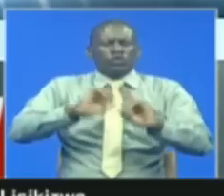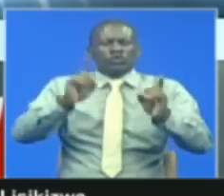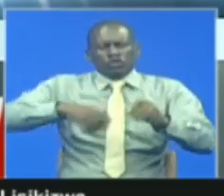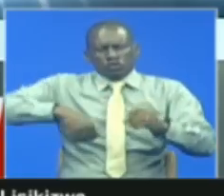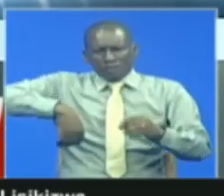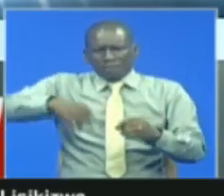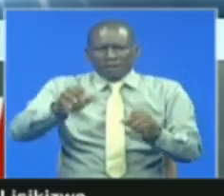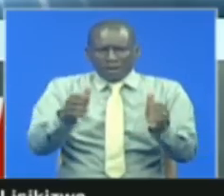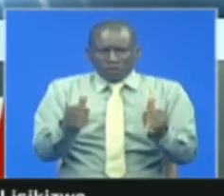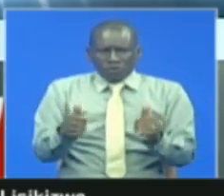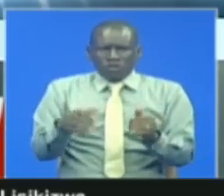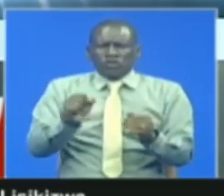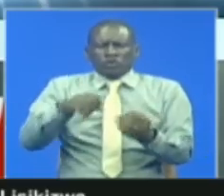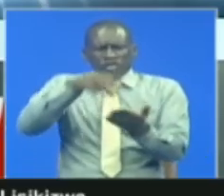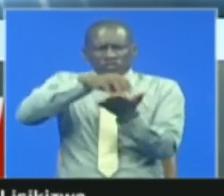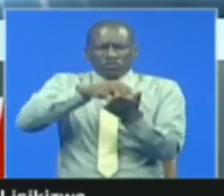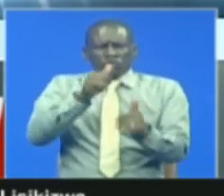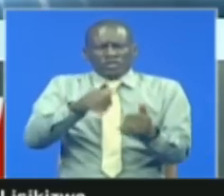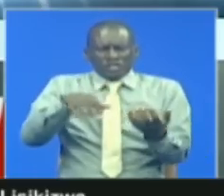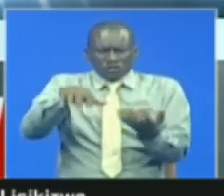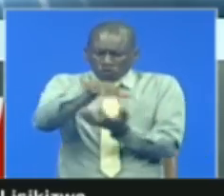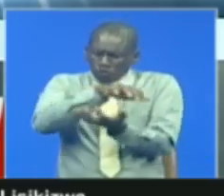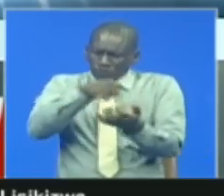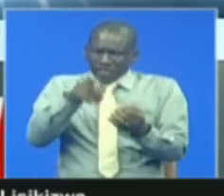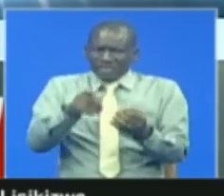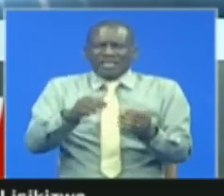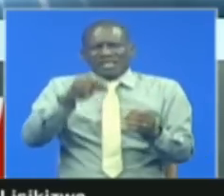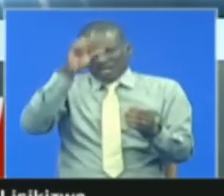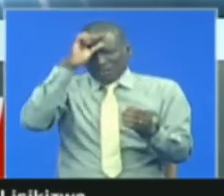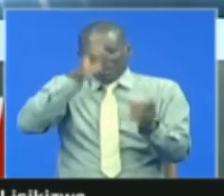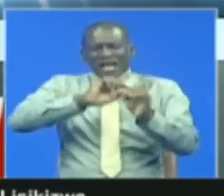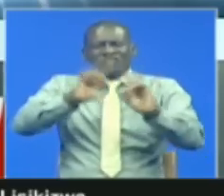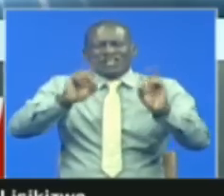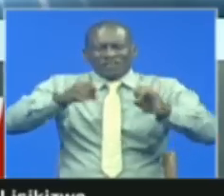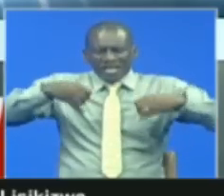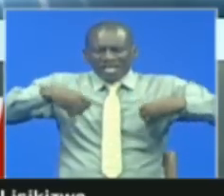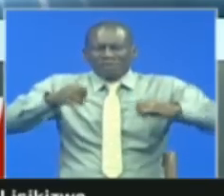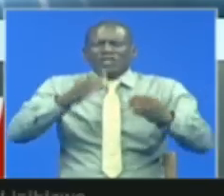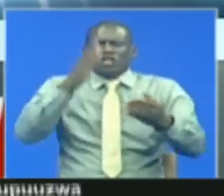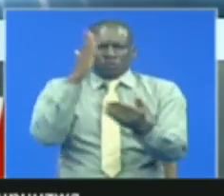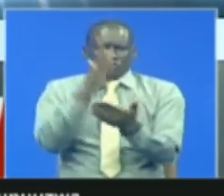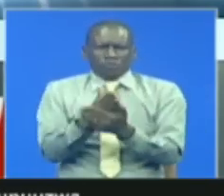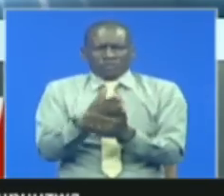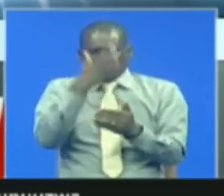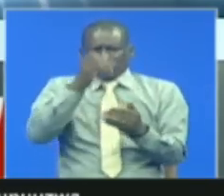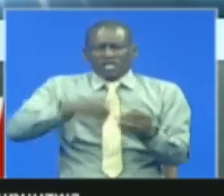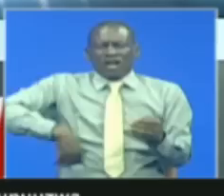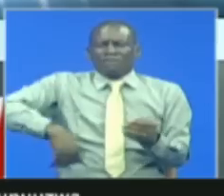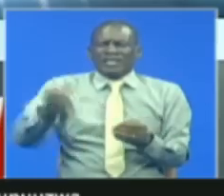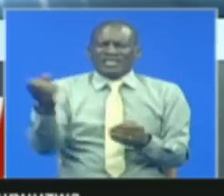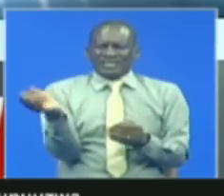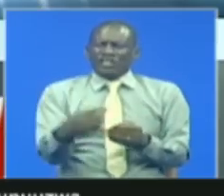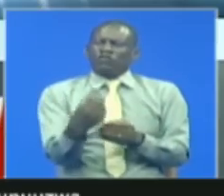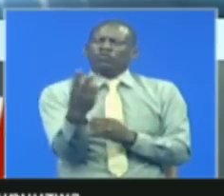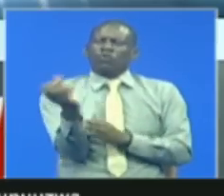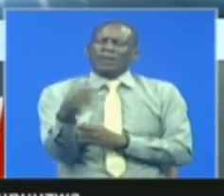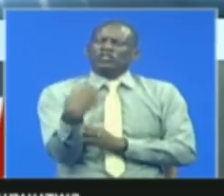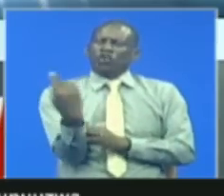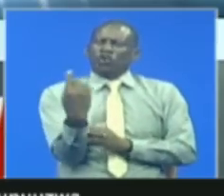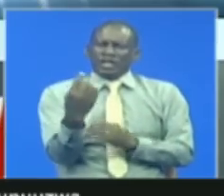hali inayoonekana kuzoeleka ingawa inakera, serikali haijatimiza ahadi yake kwani imelipa mshahara wa miezi miwili tu.